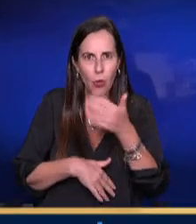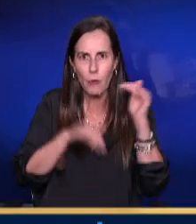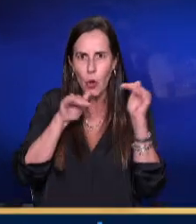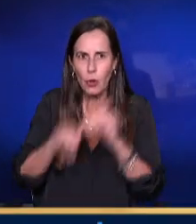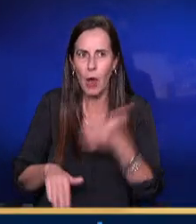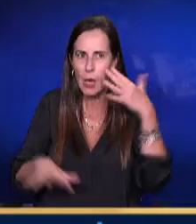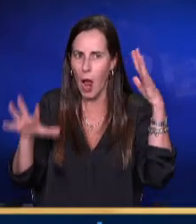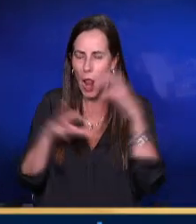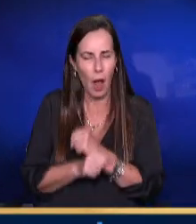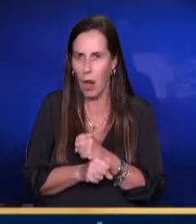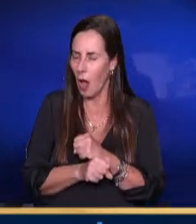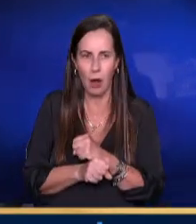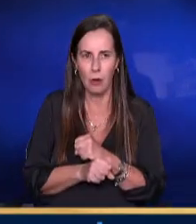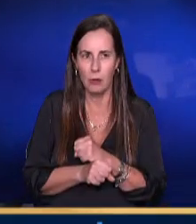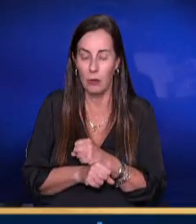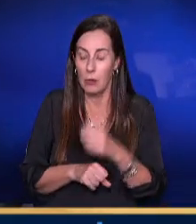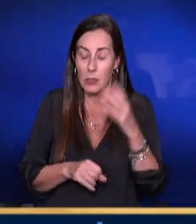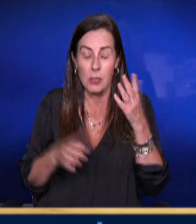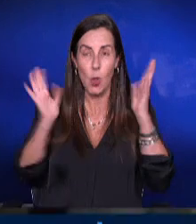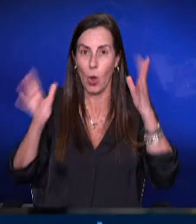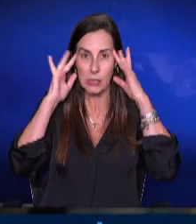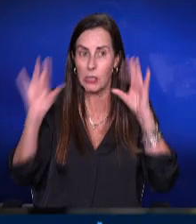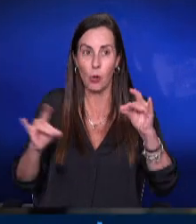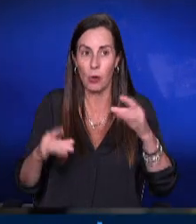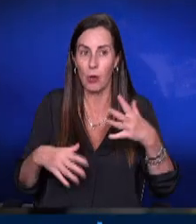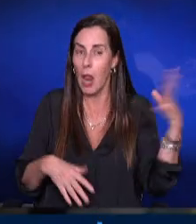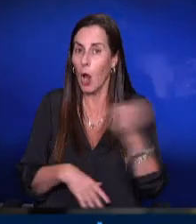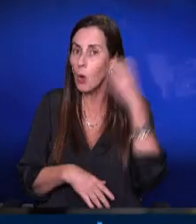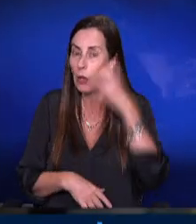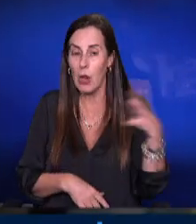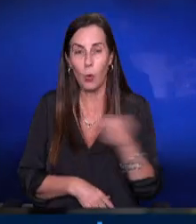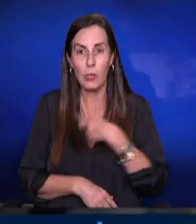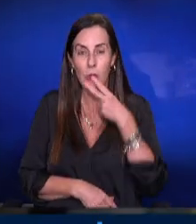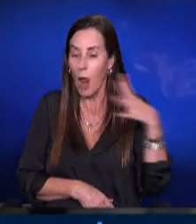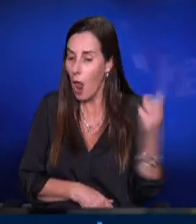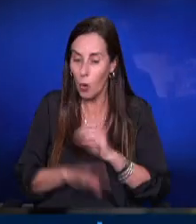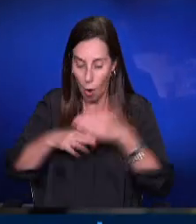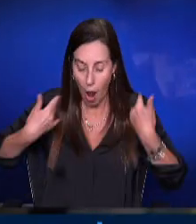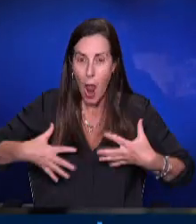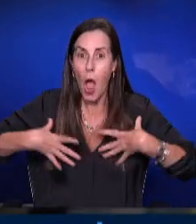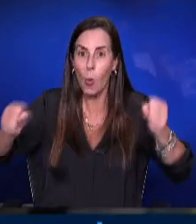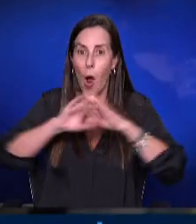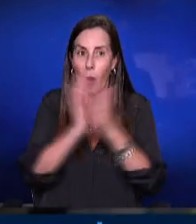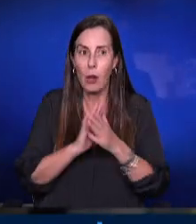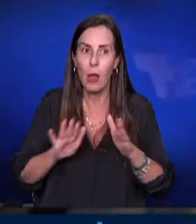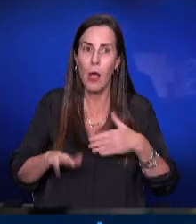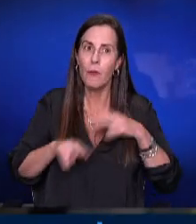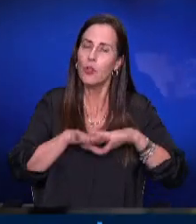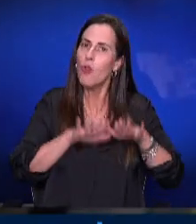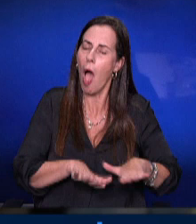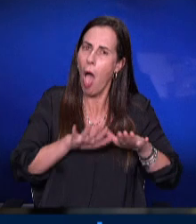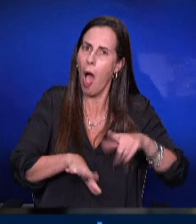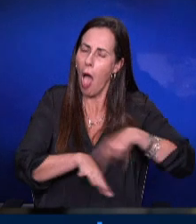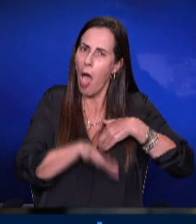והיה לילה סיוט, מה שנקרא. לקחו לי את הטלפון, לקחו לי את הסיגריות, לקחו לי כל מה שהיה לי. וככה נרכבתי בתא הרבה